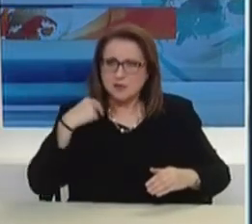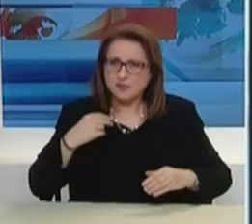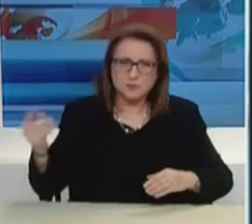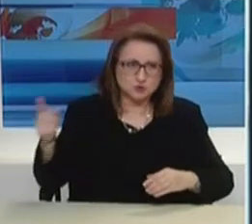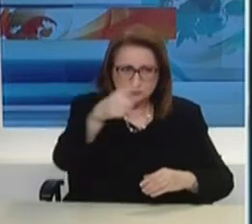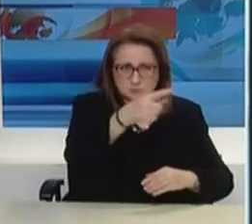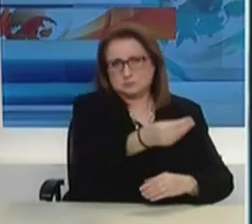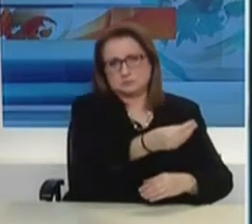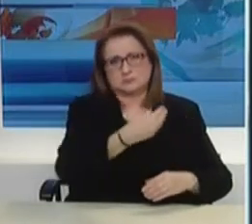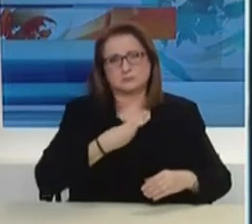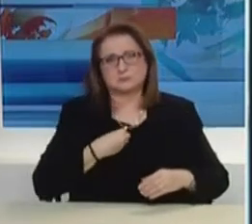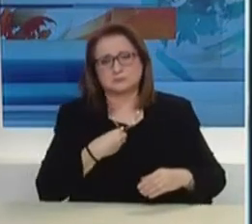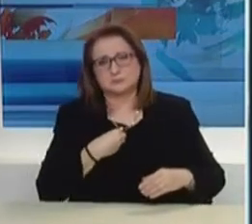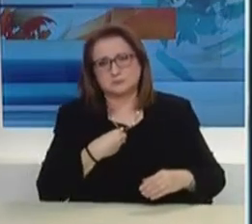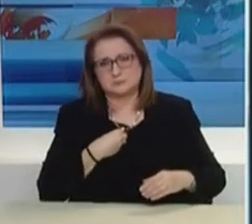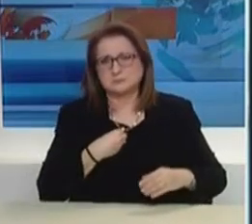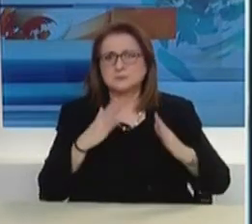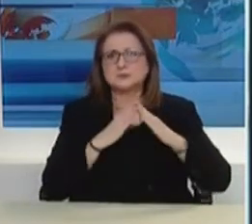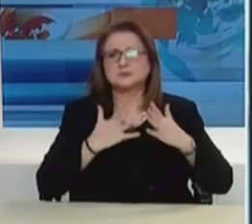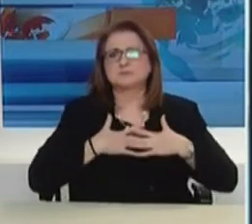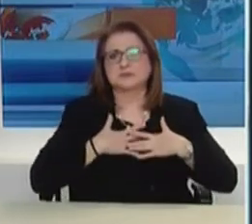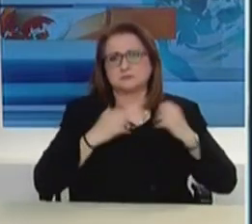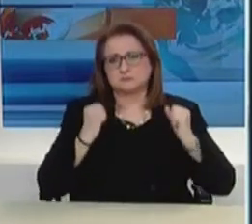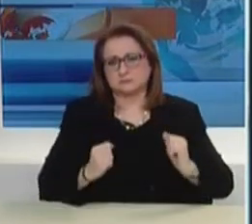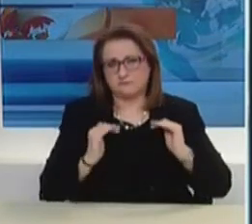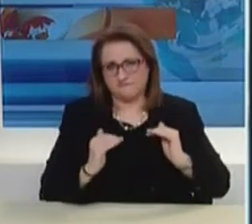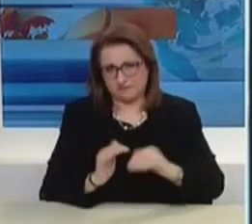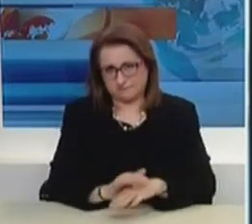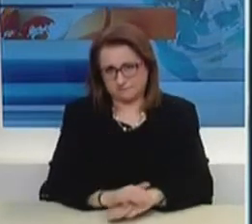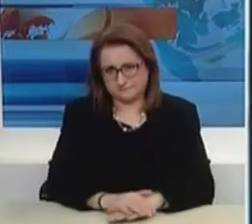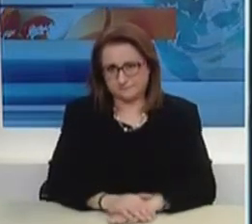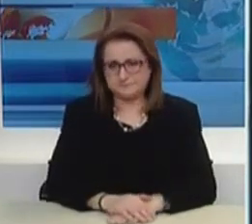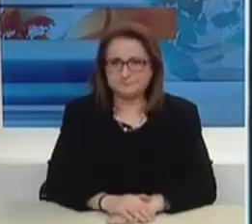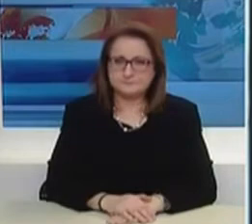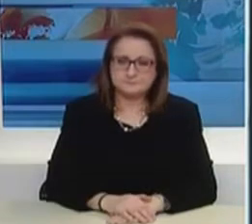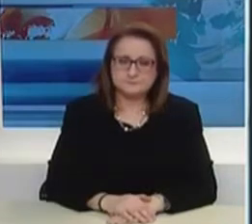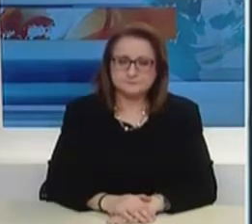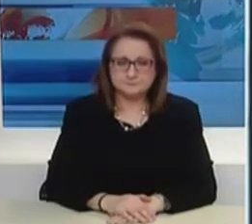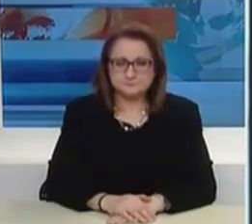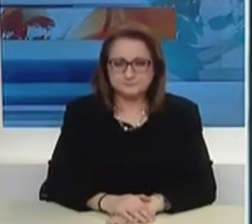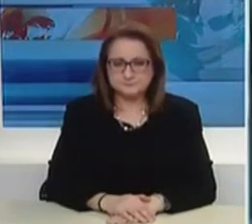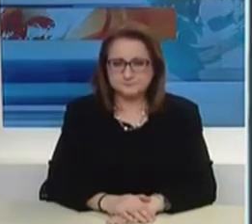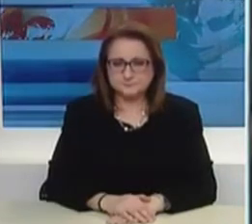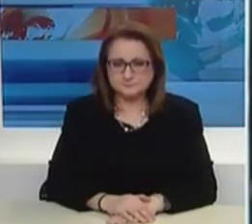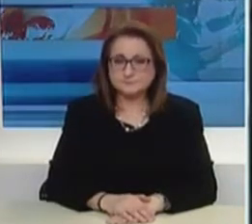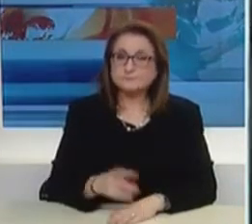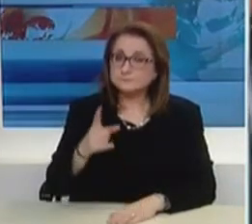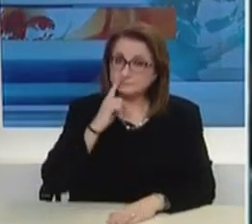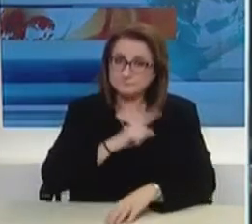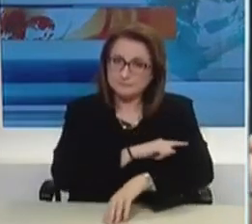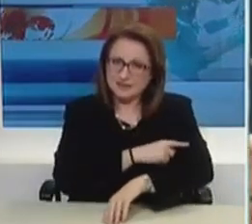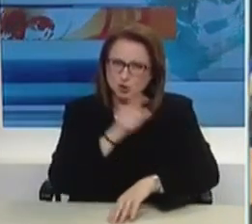φαρμακευτική αγωγή στο σπίτι του όποιος συμπολίτης μας έχει ανάγκη. Αν μου επιτρέπετε να προσθέσω και εγώ